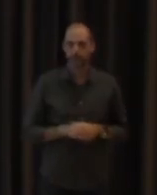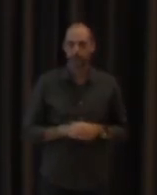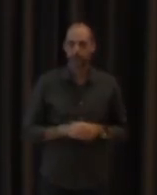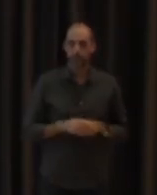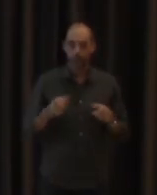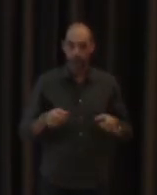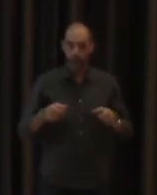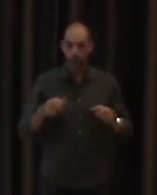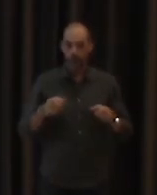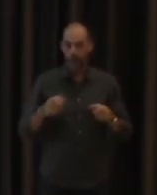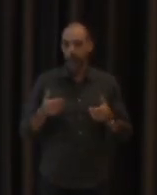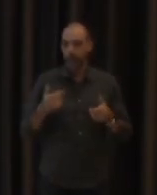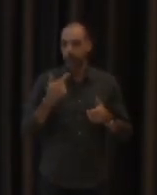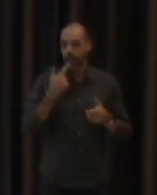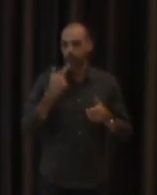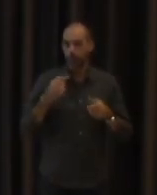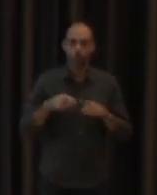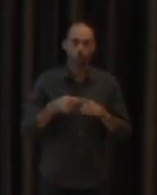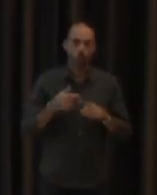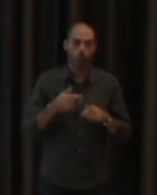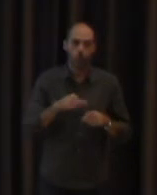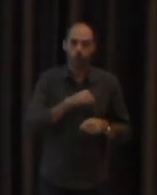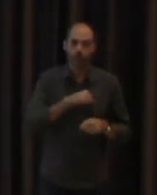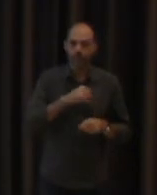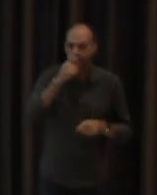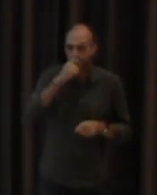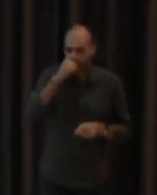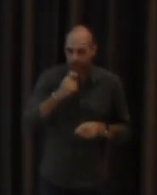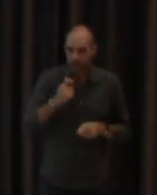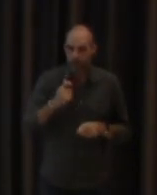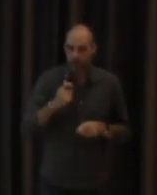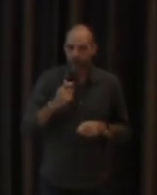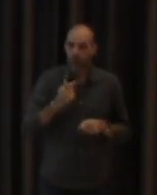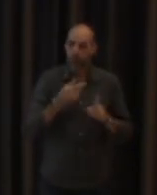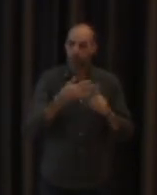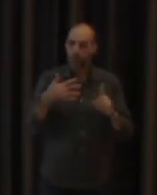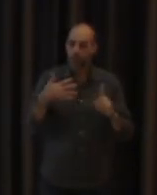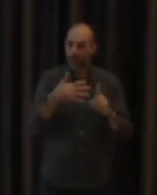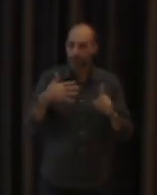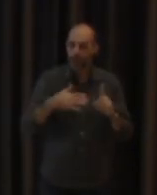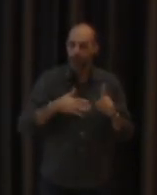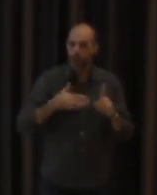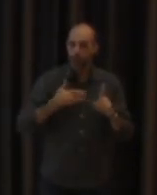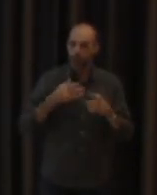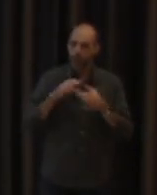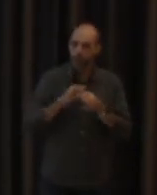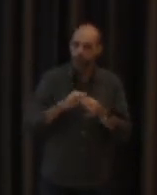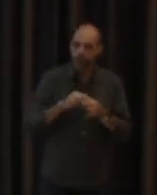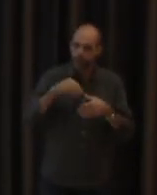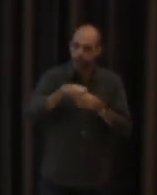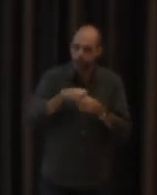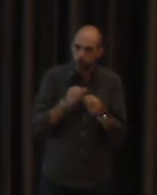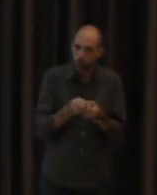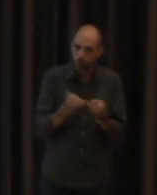Portar ulleres, com també tenir la grip, per exemple, és un predicat que pot predicar d'una pluralitat.